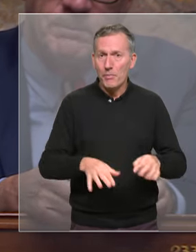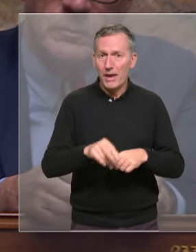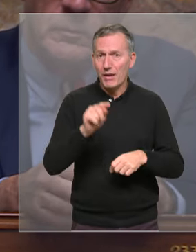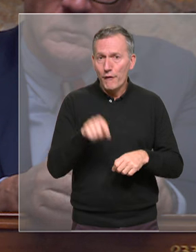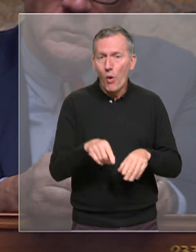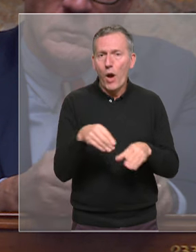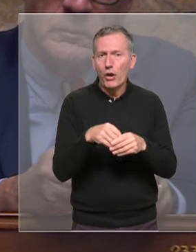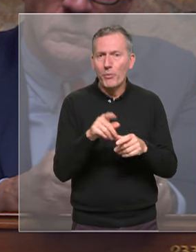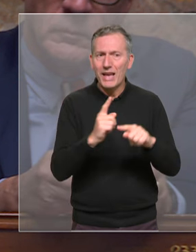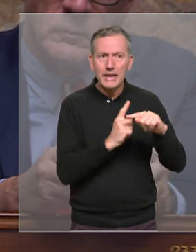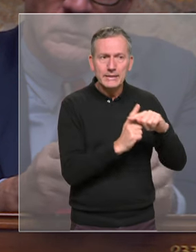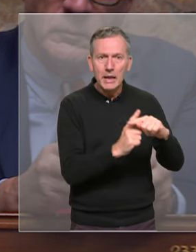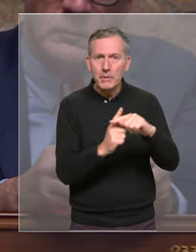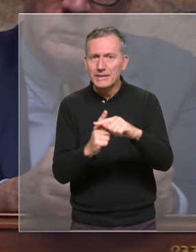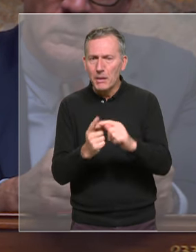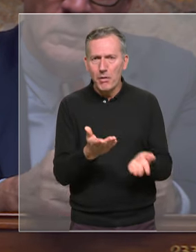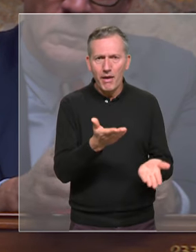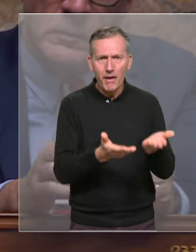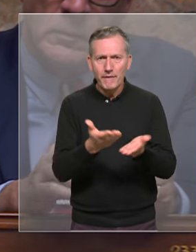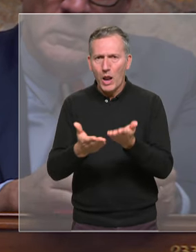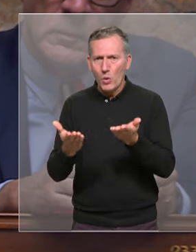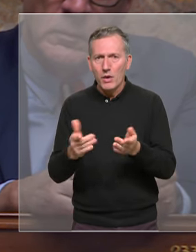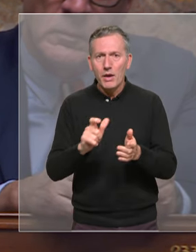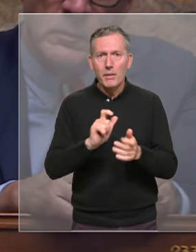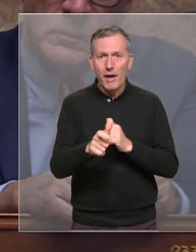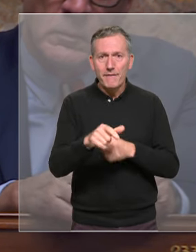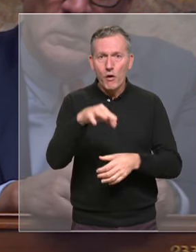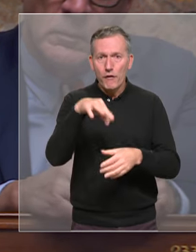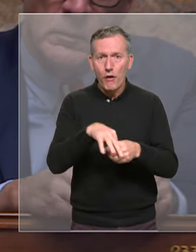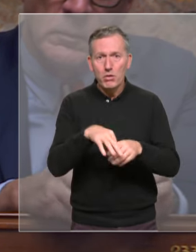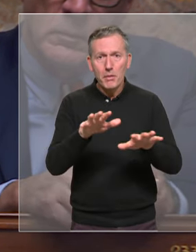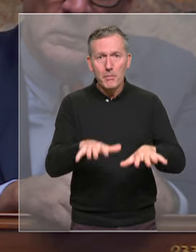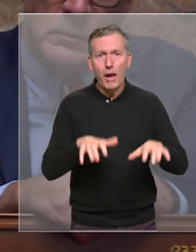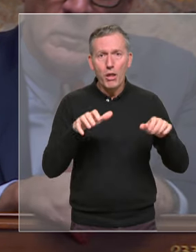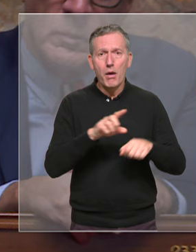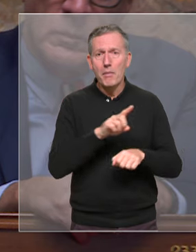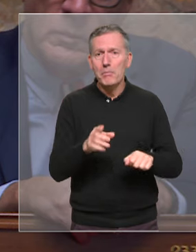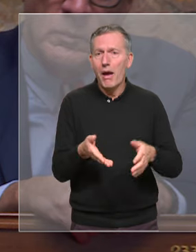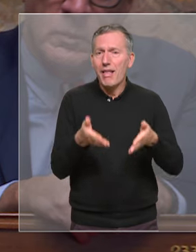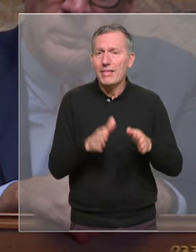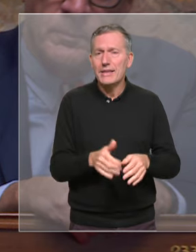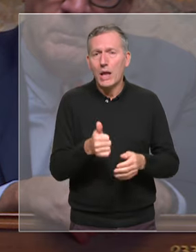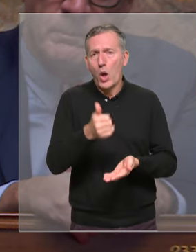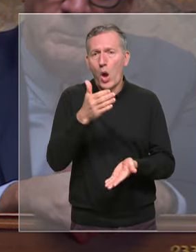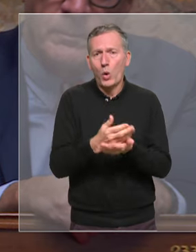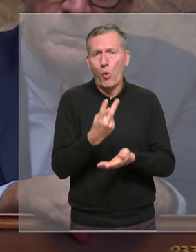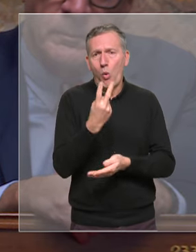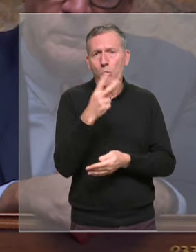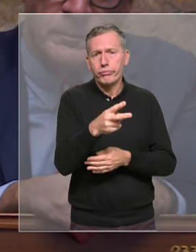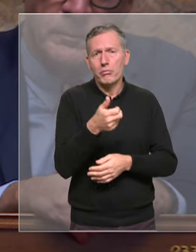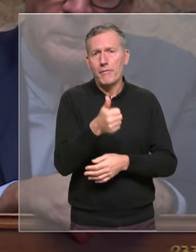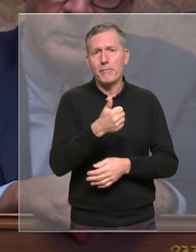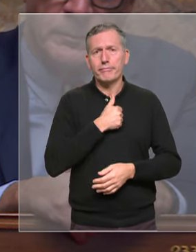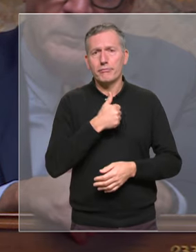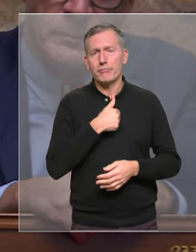elles doivent être ciblées, pesées et votées par le Parlement, pas décidées sur un coin de table à Bercy.